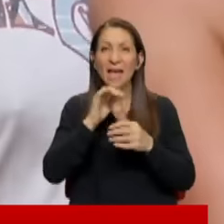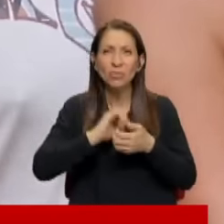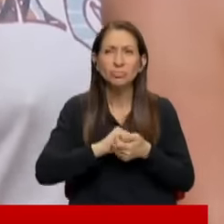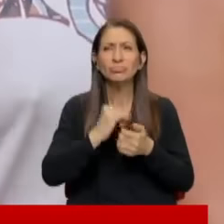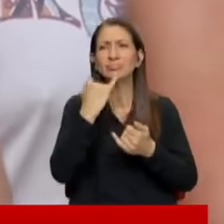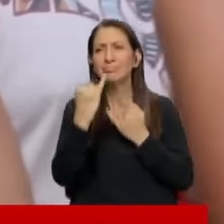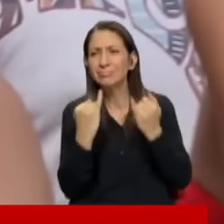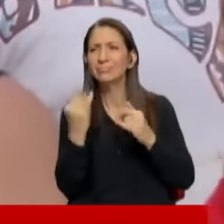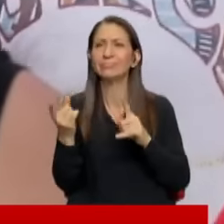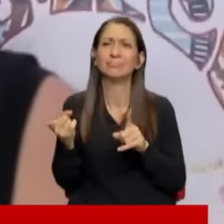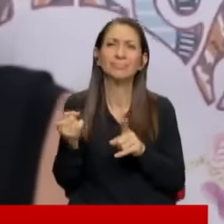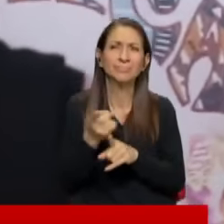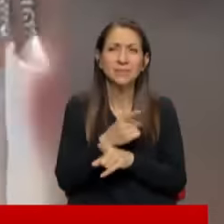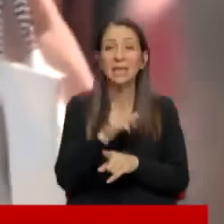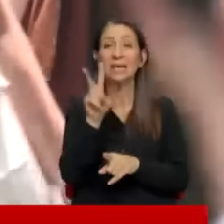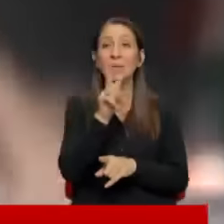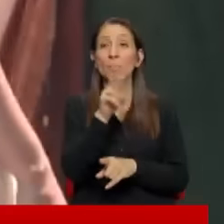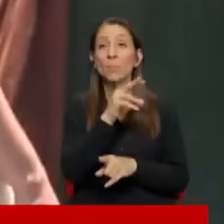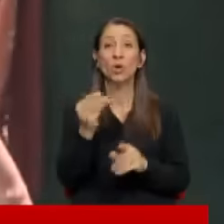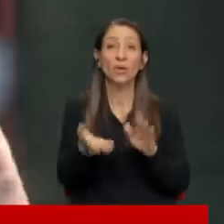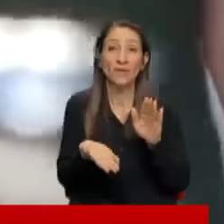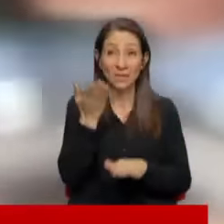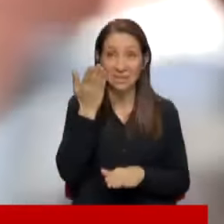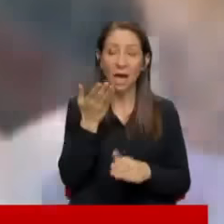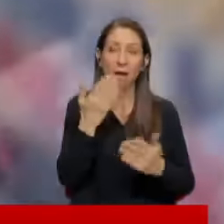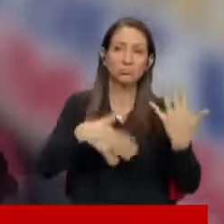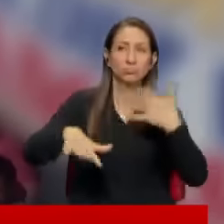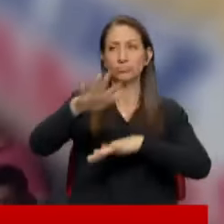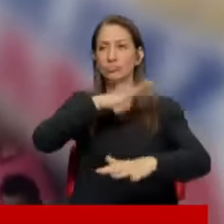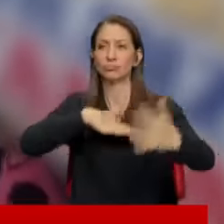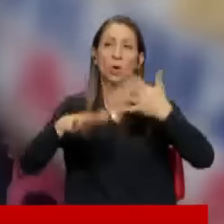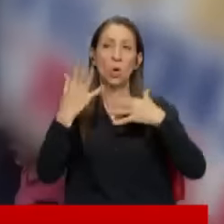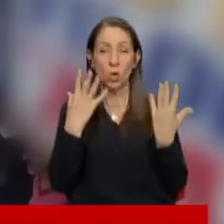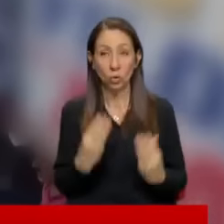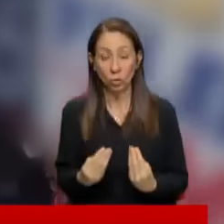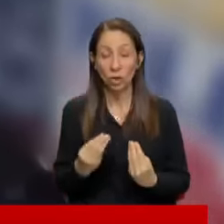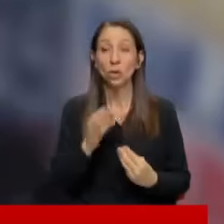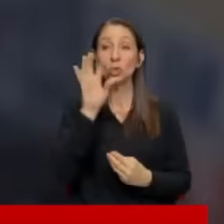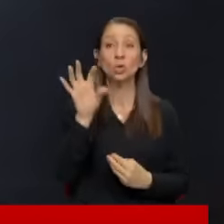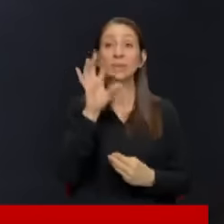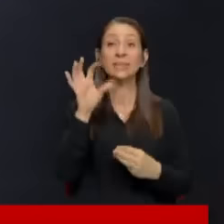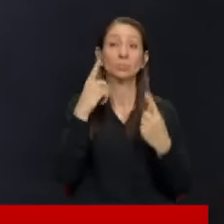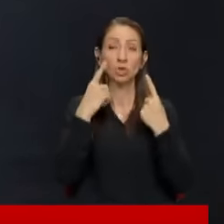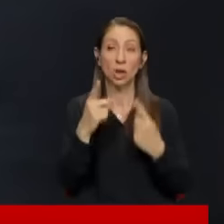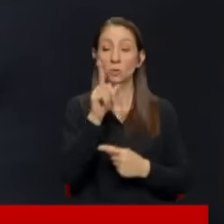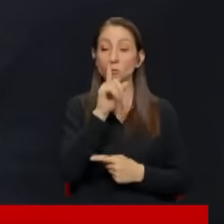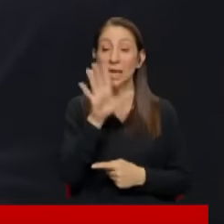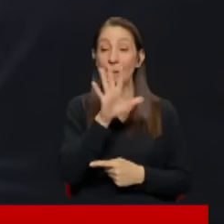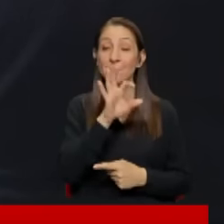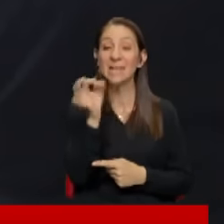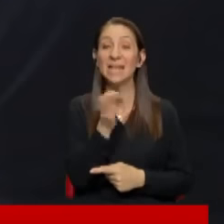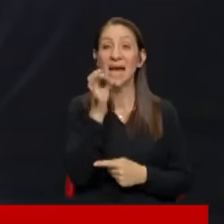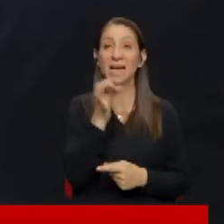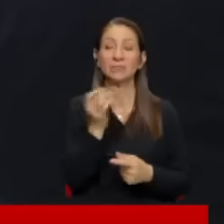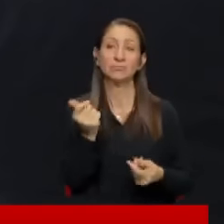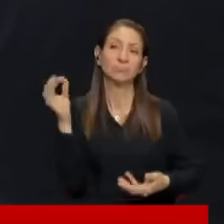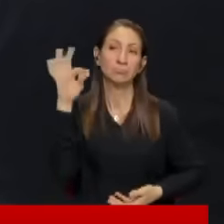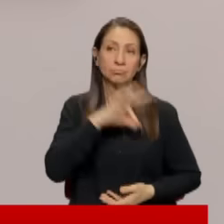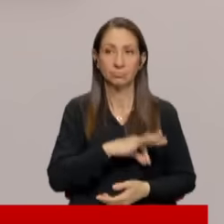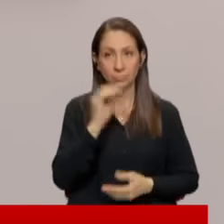ve akraba ziyaretleriyle 20 milyonun üzerinde hareket gerçekleşti. Turizm sektöründe 150 milyar liralık ciro